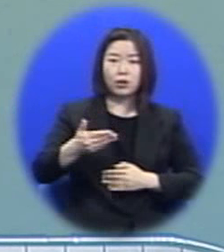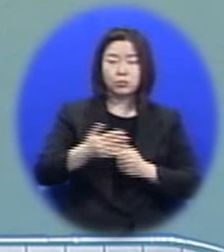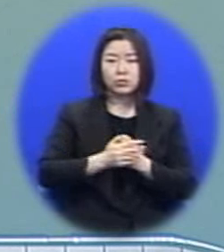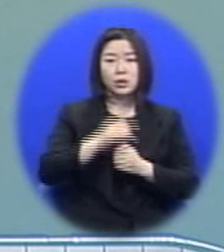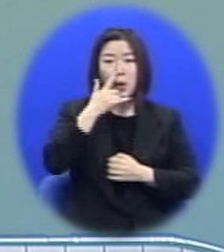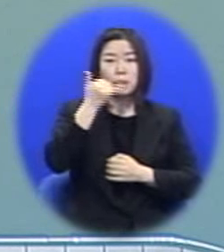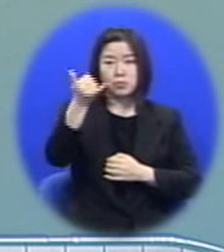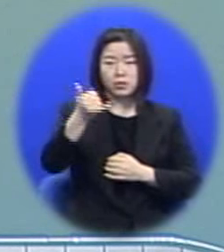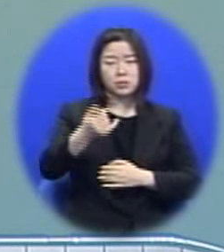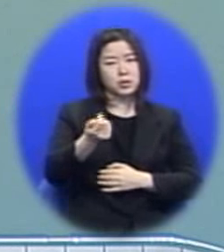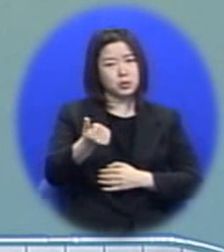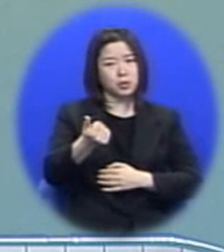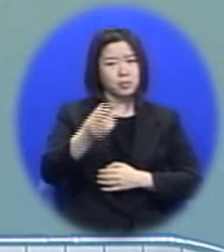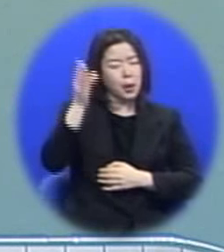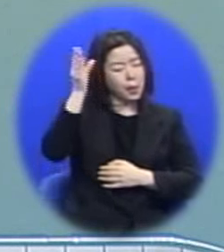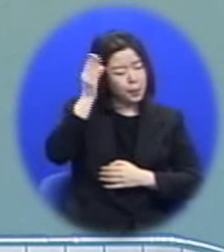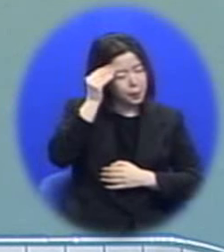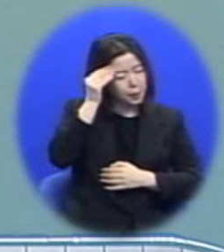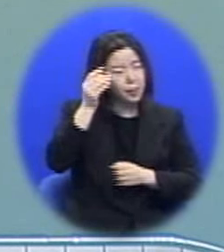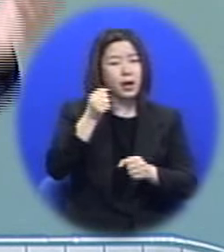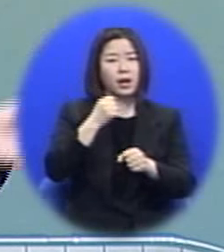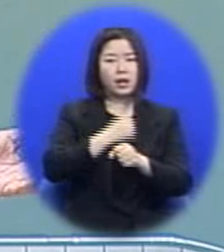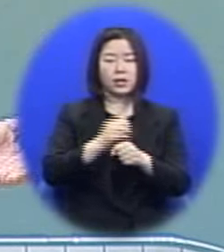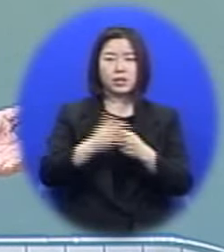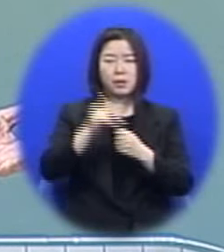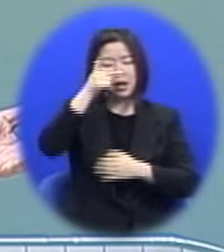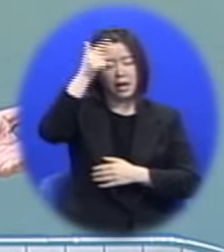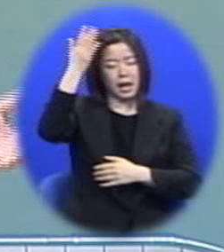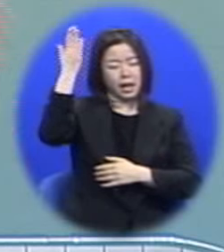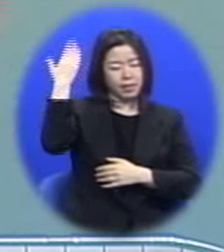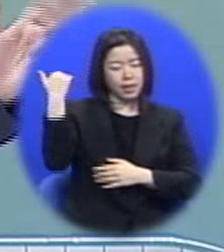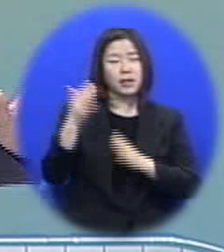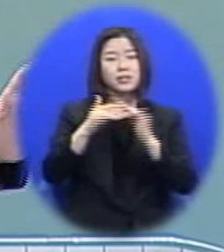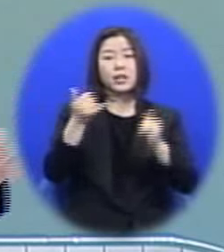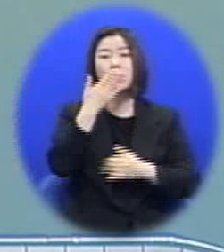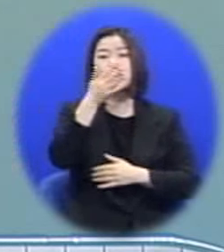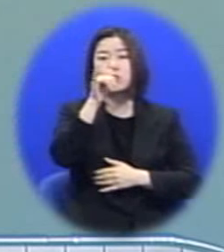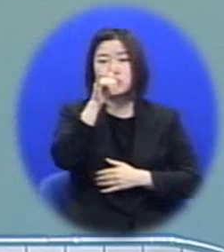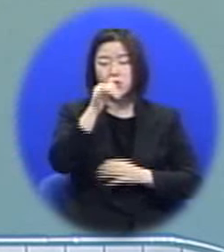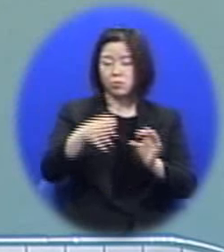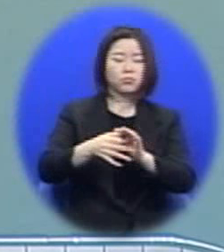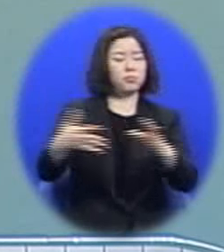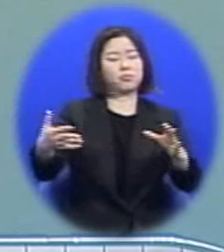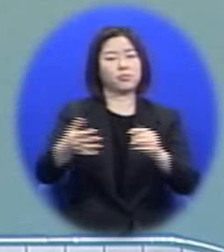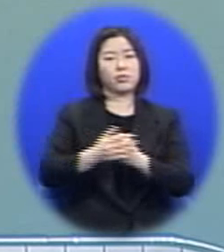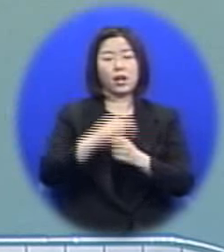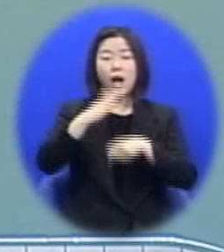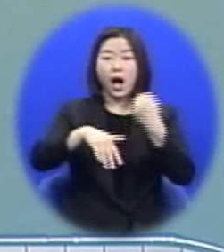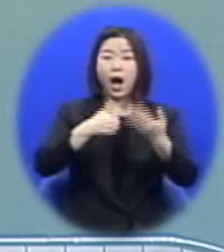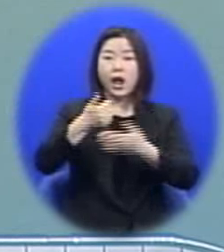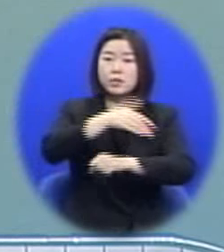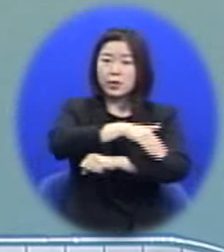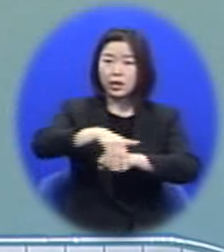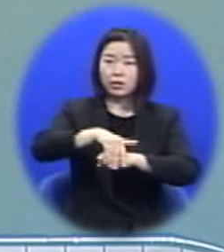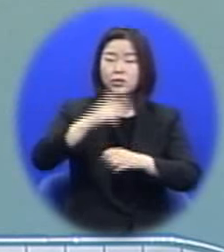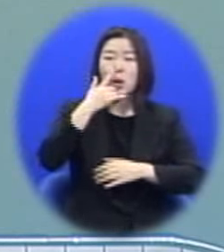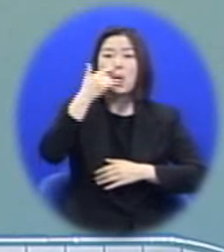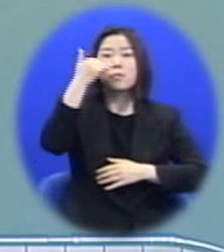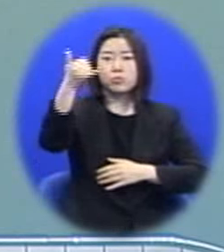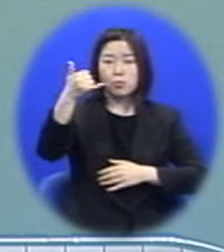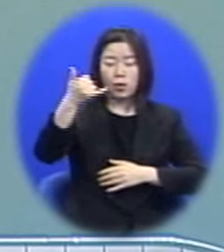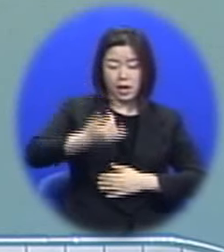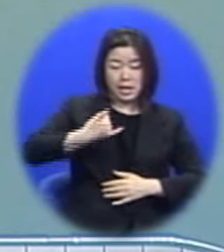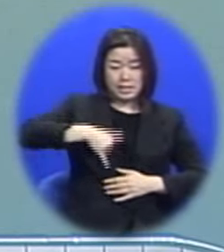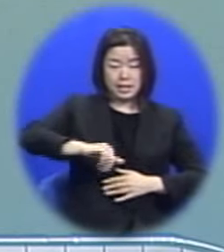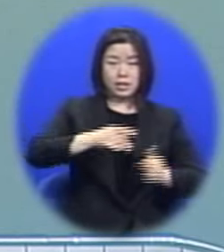여러분의 부모님이 좀 무식하셔서 구세대이신 분일 수도 있어요. 상관없어요. 하나님의 계획은 부모가 자녀에게